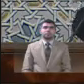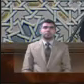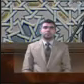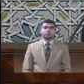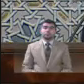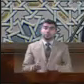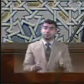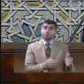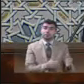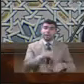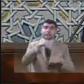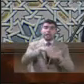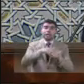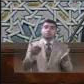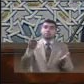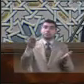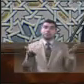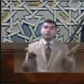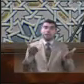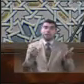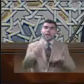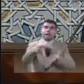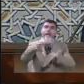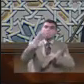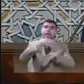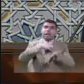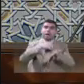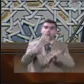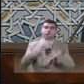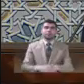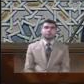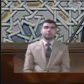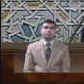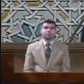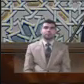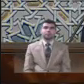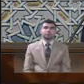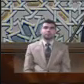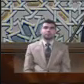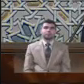كلمة للفريق الاستقلالي الوحدة والتعادلية في حدود دقيقة واحدة.